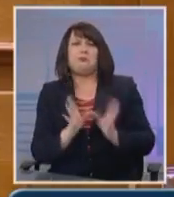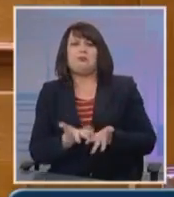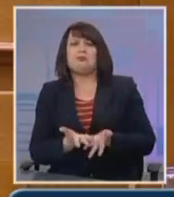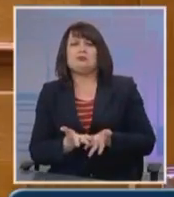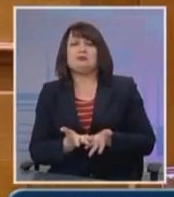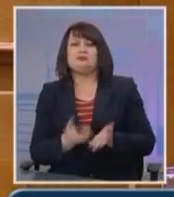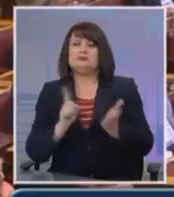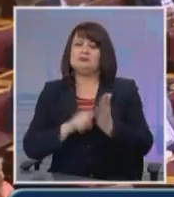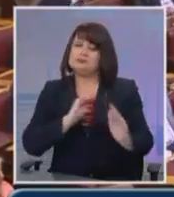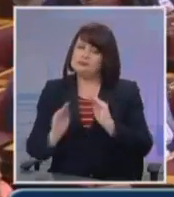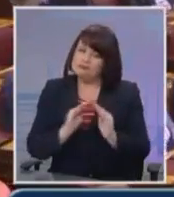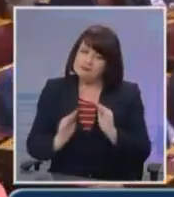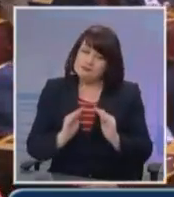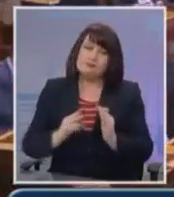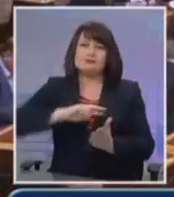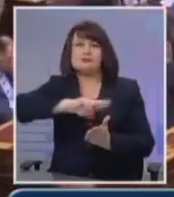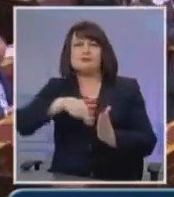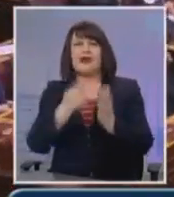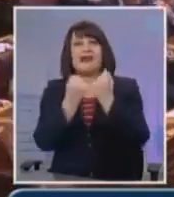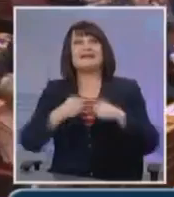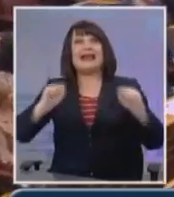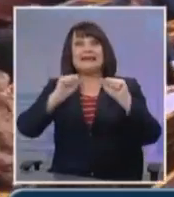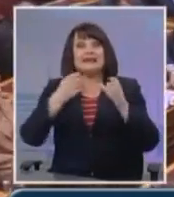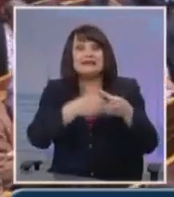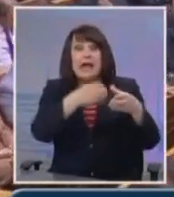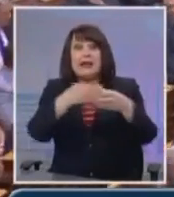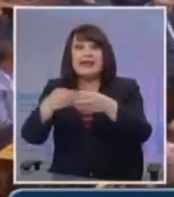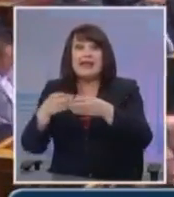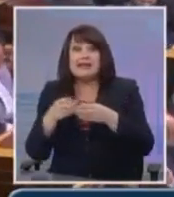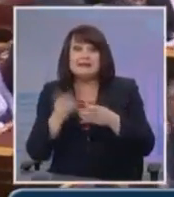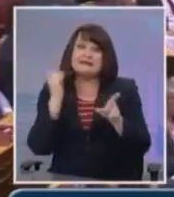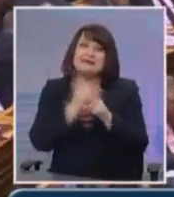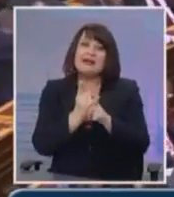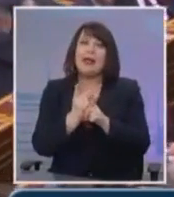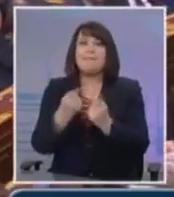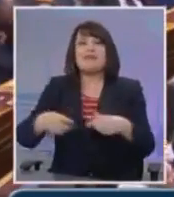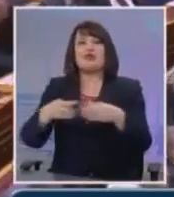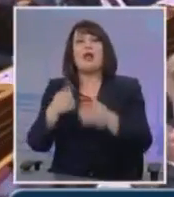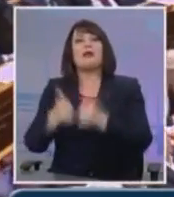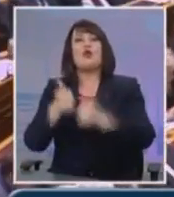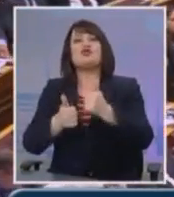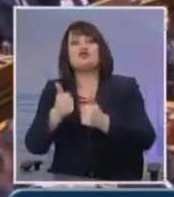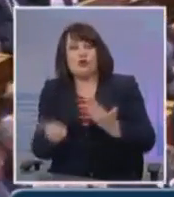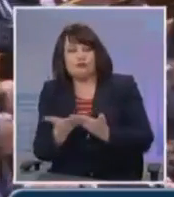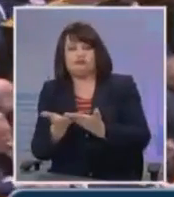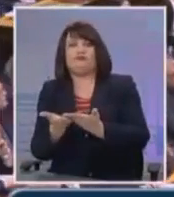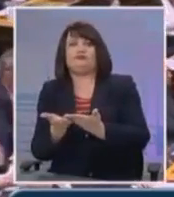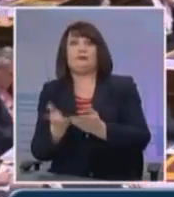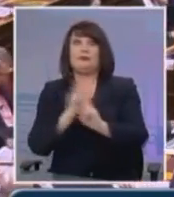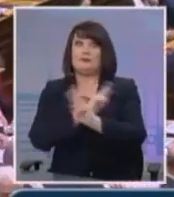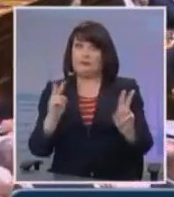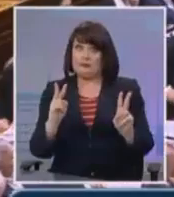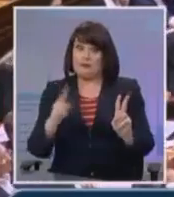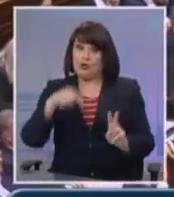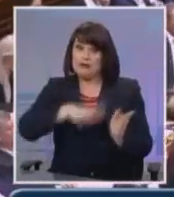τη θωράκιση του ρόλου των ανεξάρτητων αρχών και ειδικά της Επιτροπής Ανταγωνισμού, ώστε να είναι ξεκάθαρο ότι